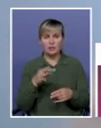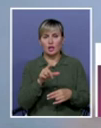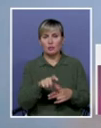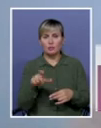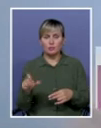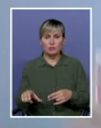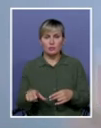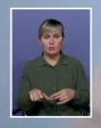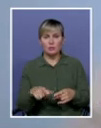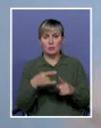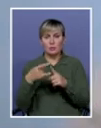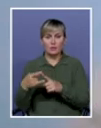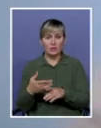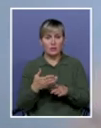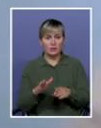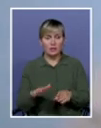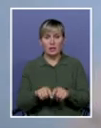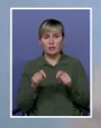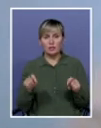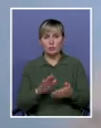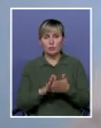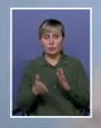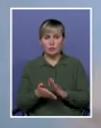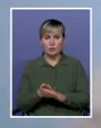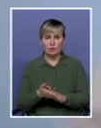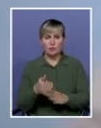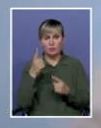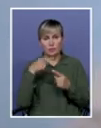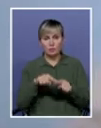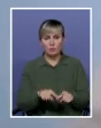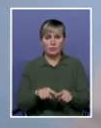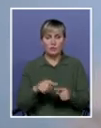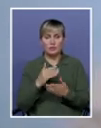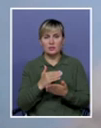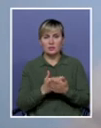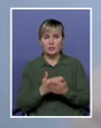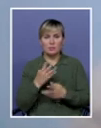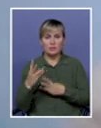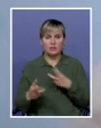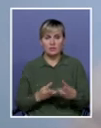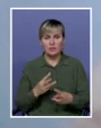сотрудников провизорного отделения создаются адекватные условия труда, продумана система мотивации. Всем